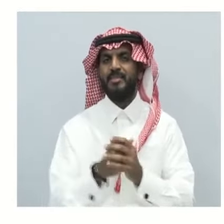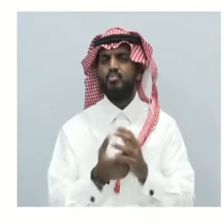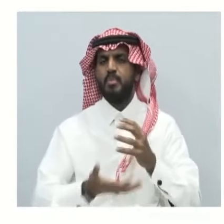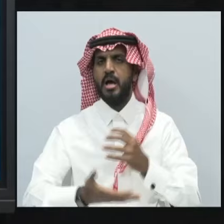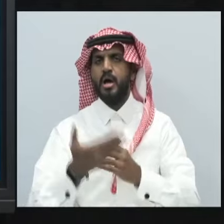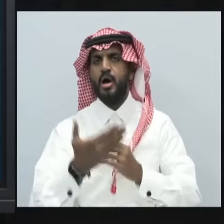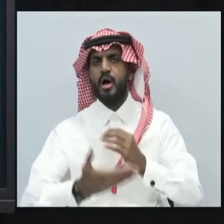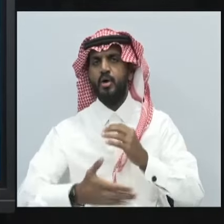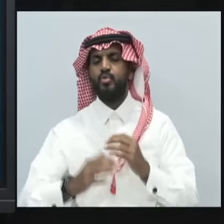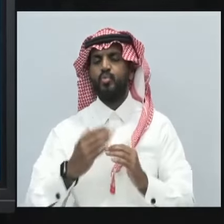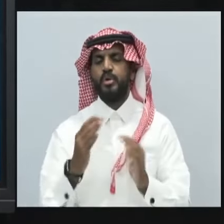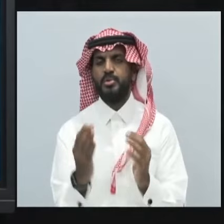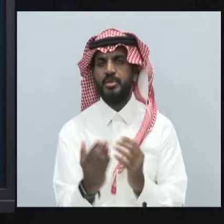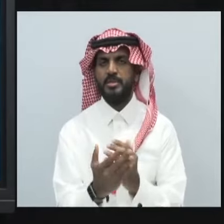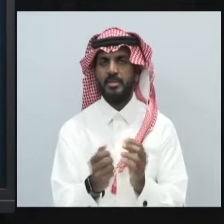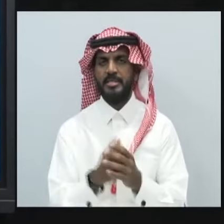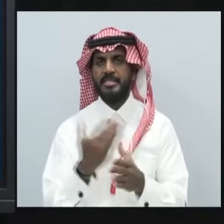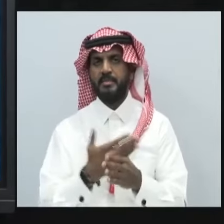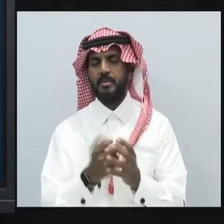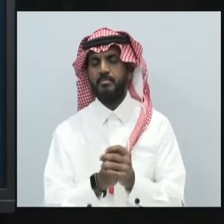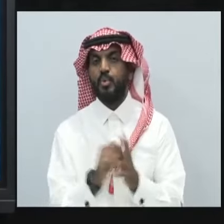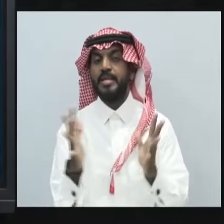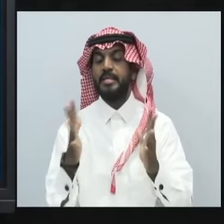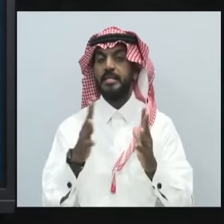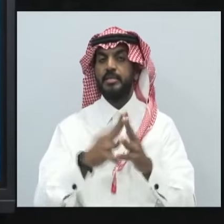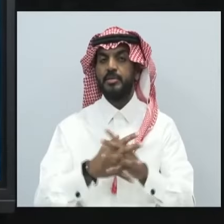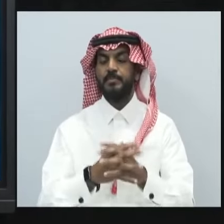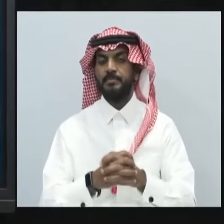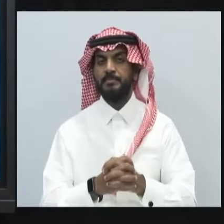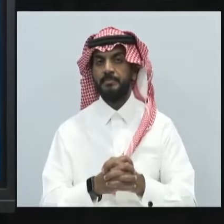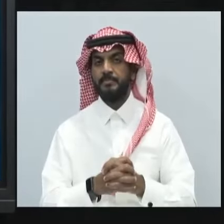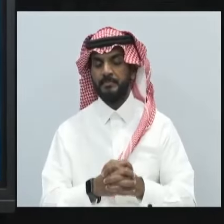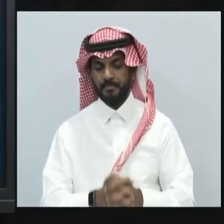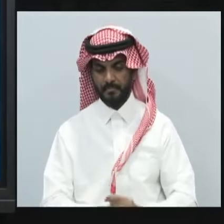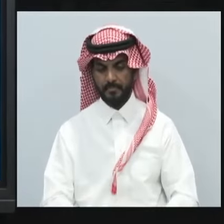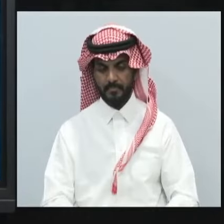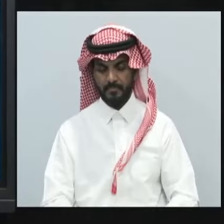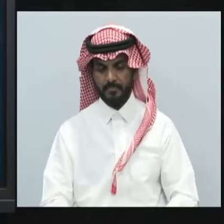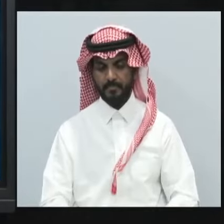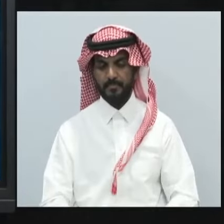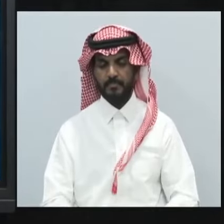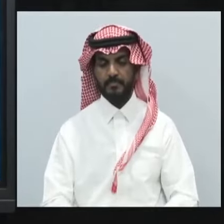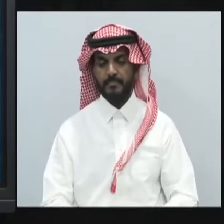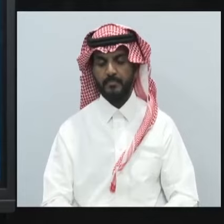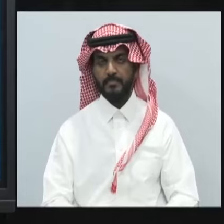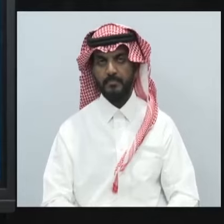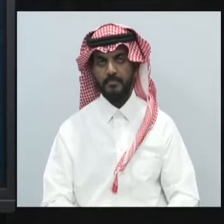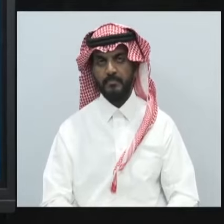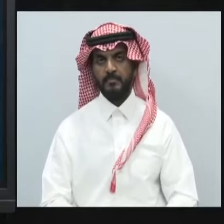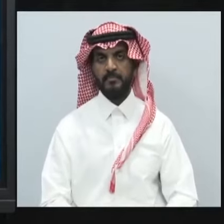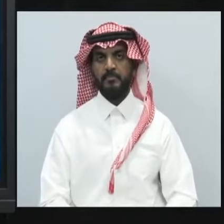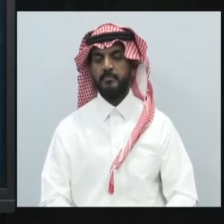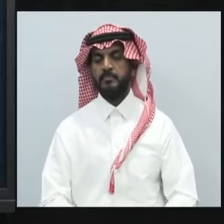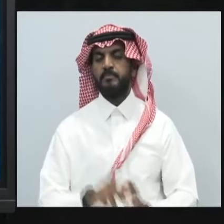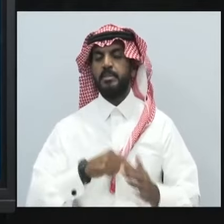هذا يعتبر سبب اذن ما هو النتيجه التي تحضر التي تحصل من هذا السبب او ماذا يتكون